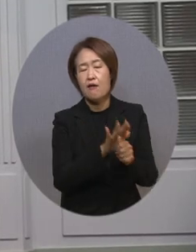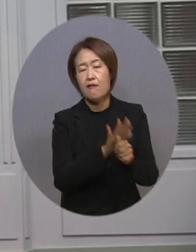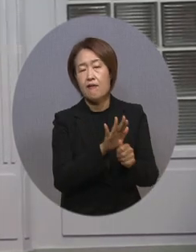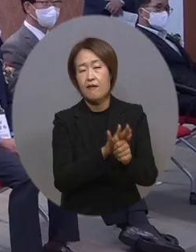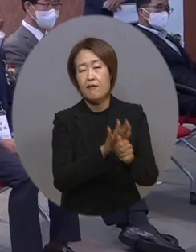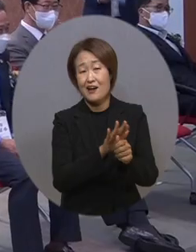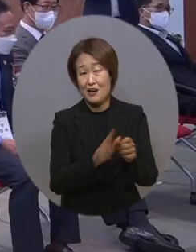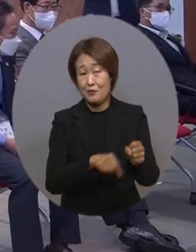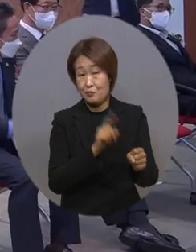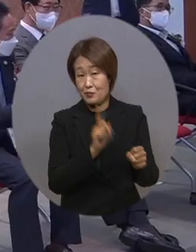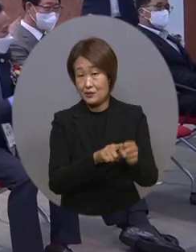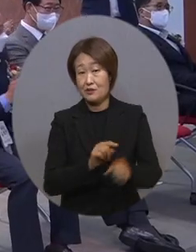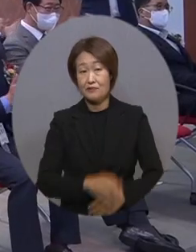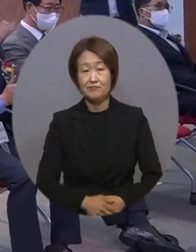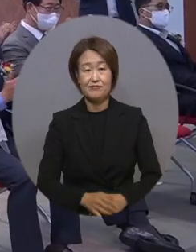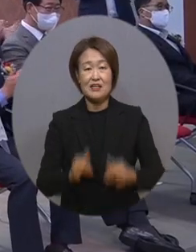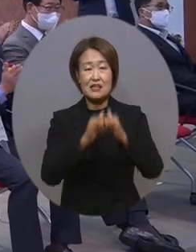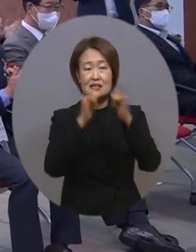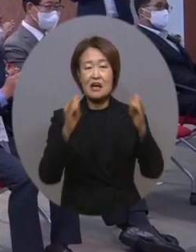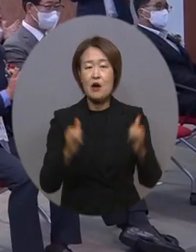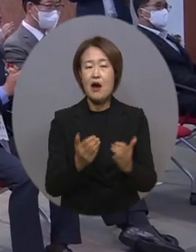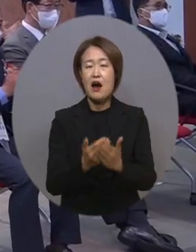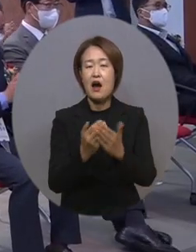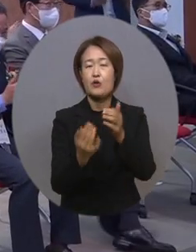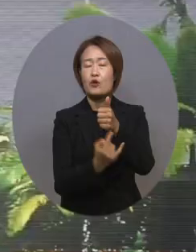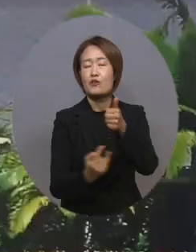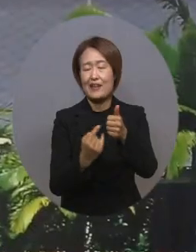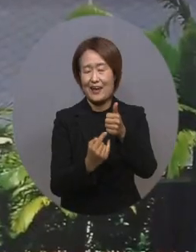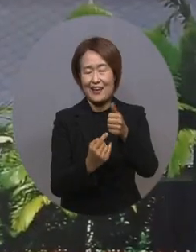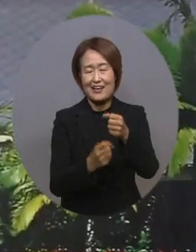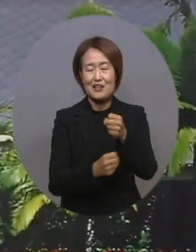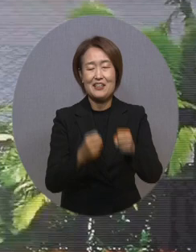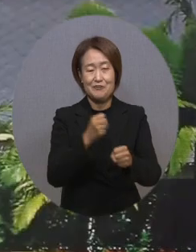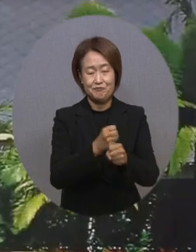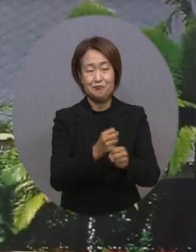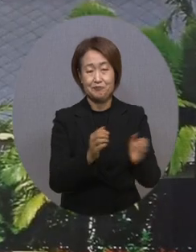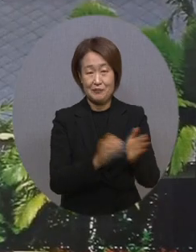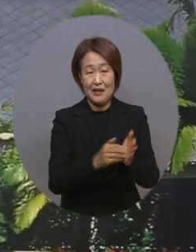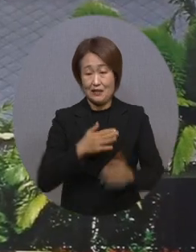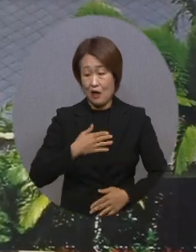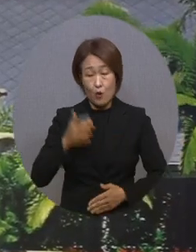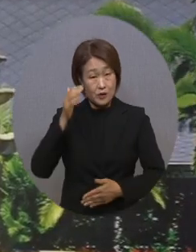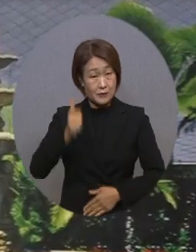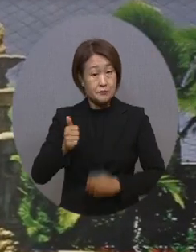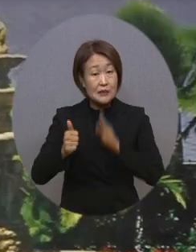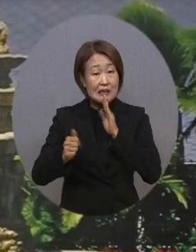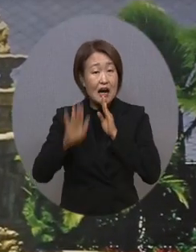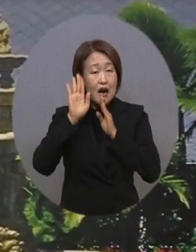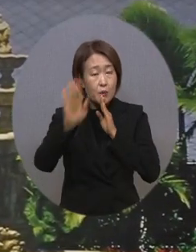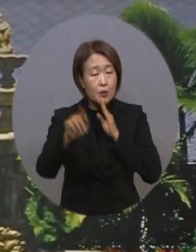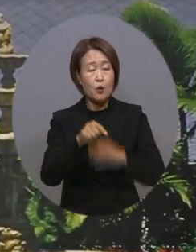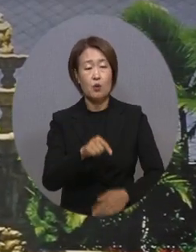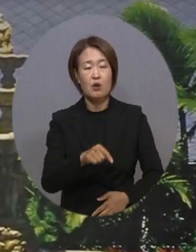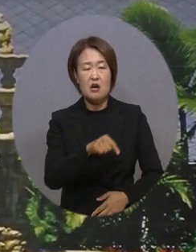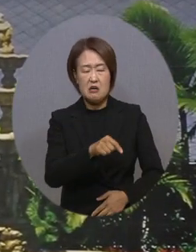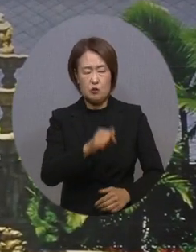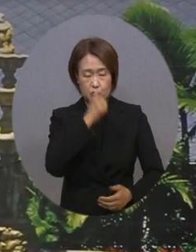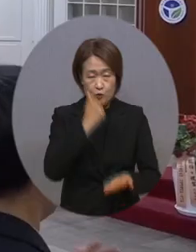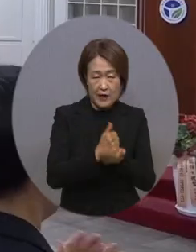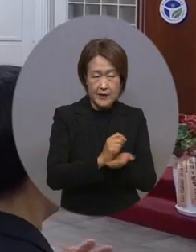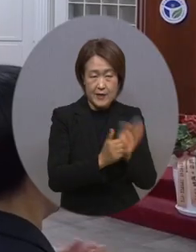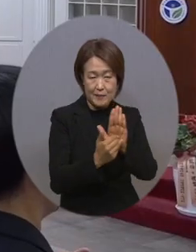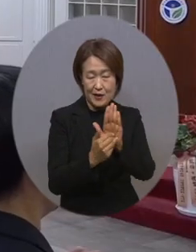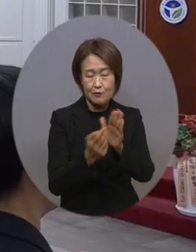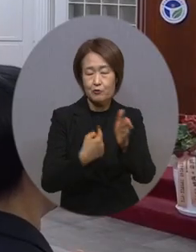목적으로 당진 사회성 향상위원회를 창립했다며 회장으로서 소명을 갖고 앞으로 당진 지역 범죄 예방 사업 발전을